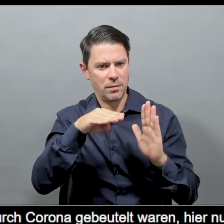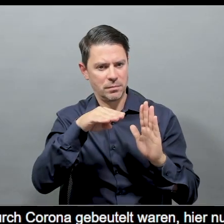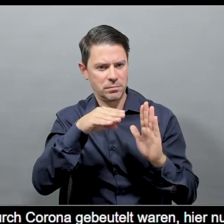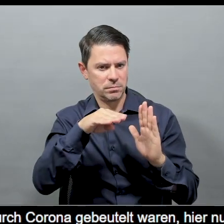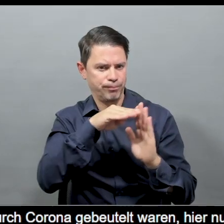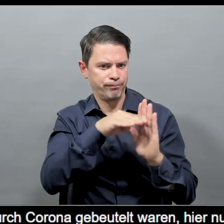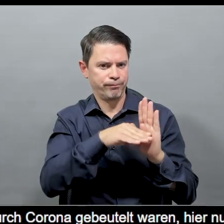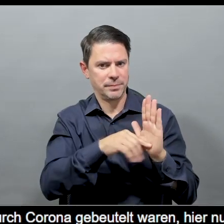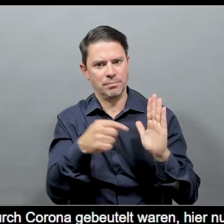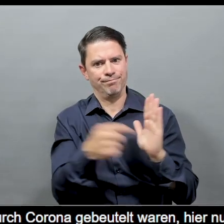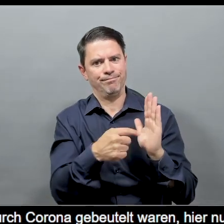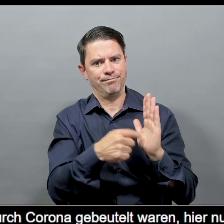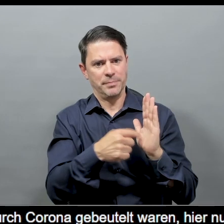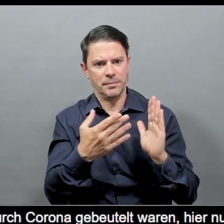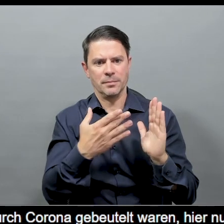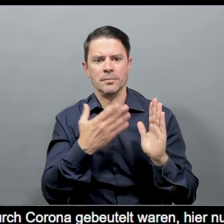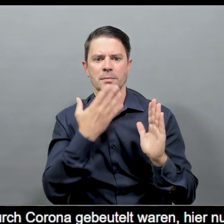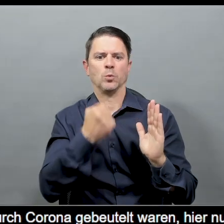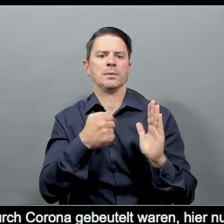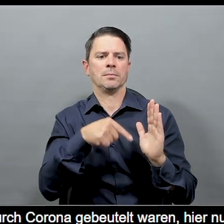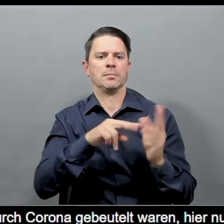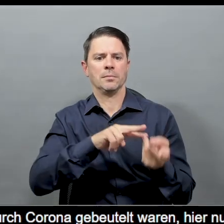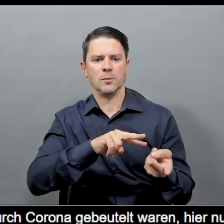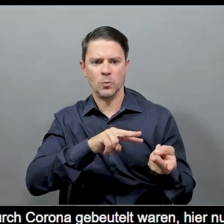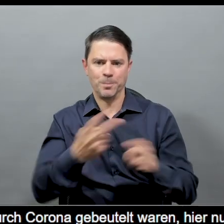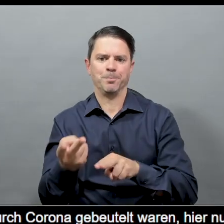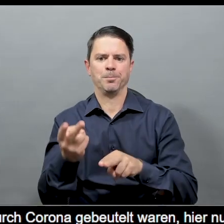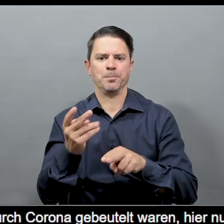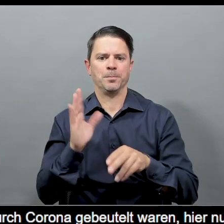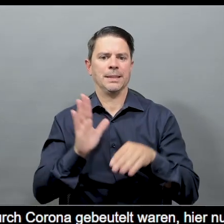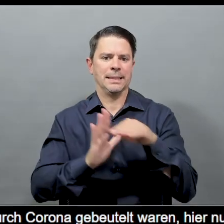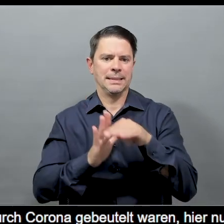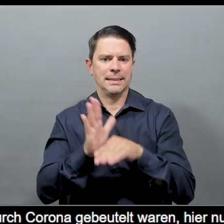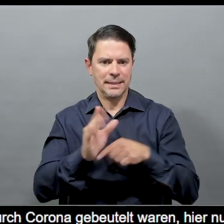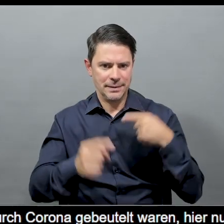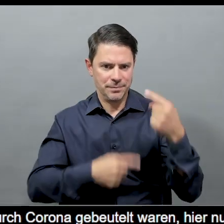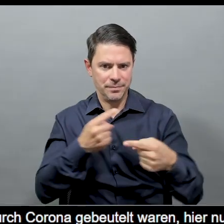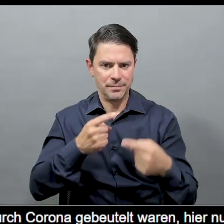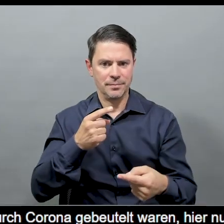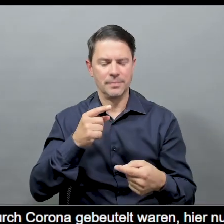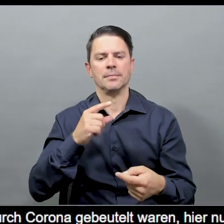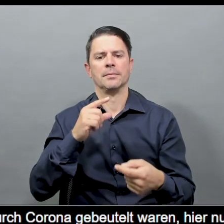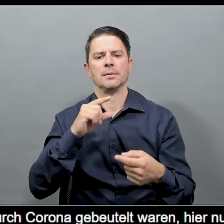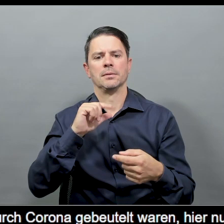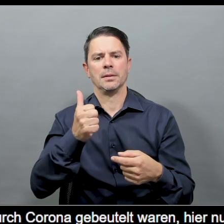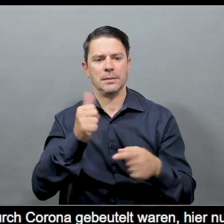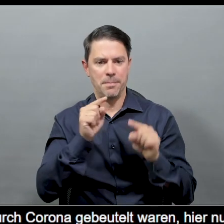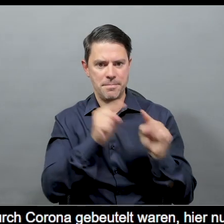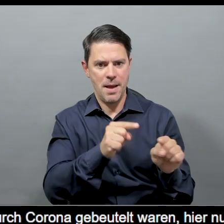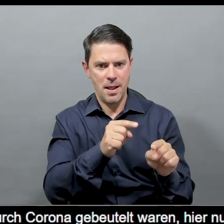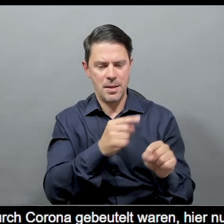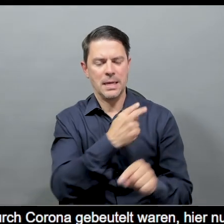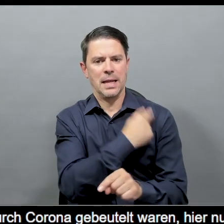gesetzgeberisch im Bereich des Wissenschaftsministeriums, zuerst die Hochschulen insgesamt und jetzt die Bayerischen Universitätskliniken. Sie wissen,